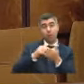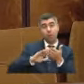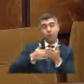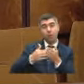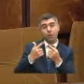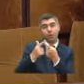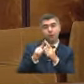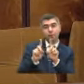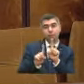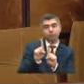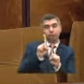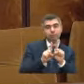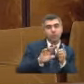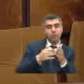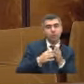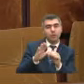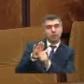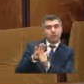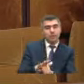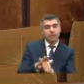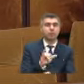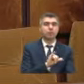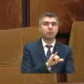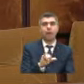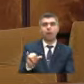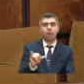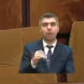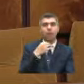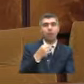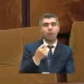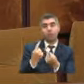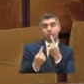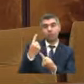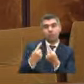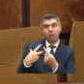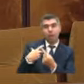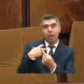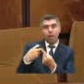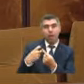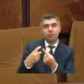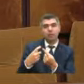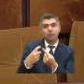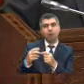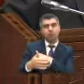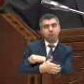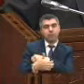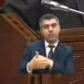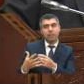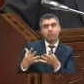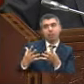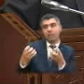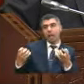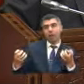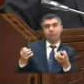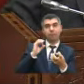ولا للتصرفات المحبطة ولا لمظاهر الريع وإهدار الوقت والطاقات لاستكمال بناء مغرب